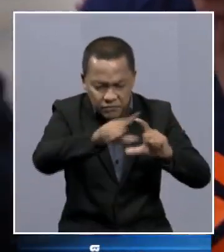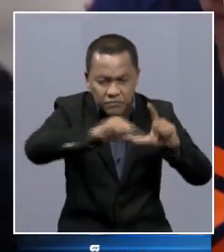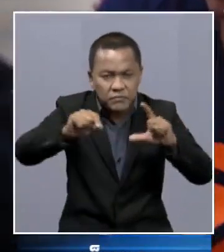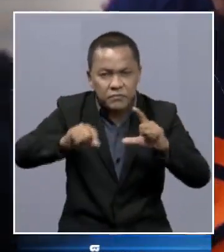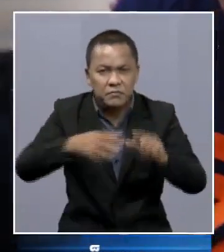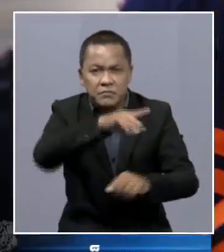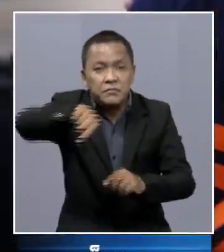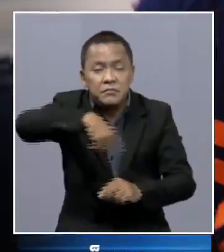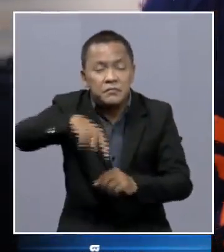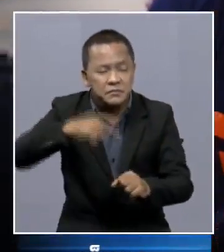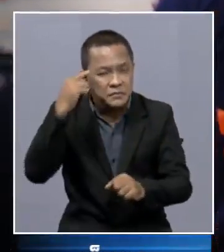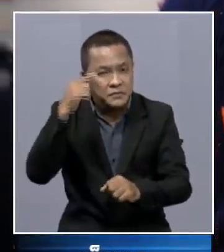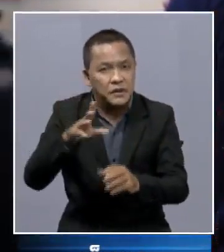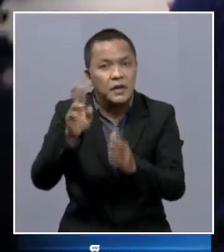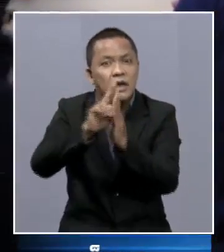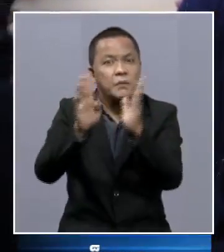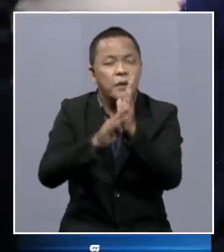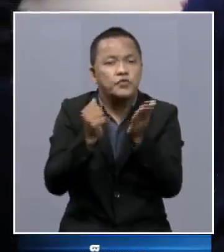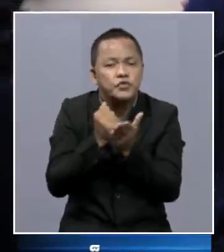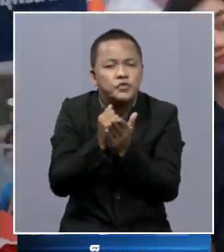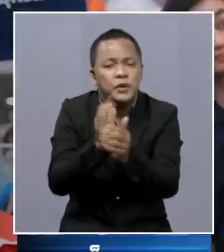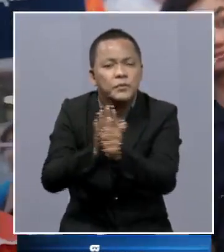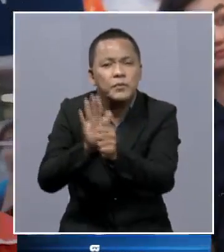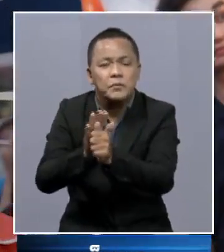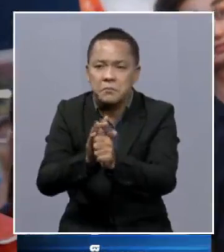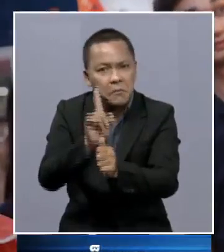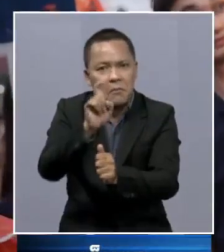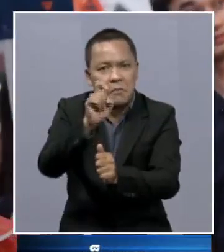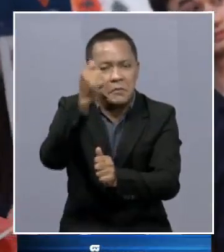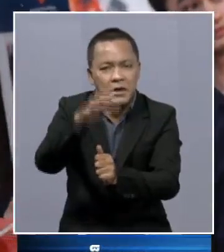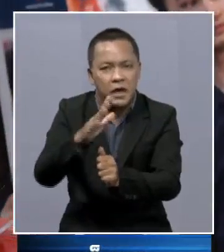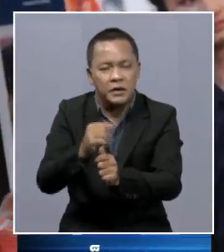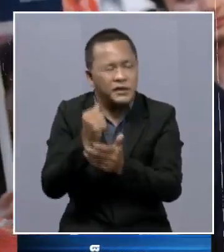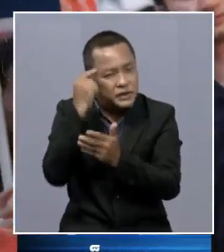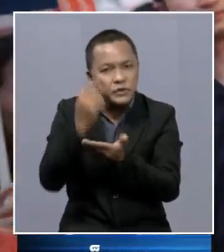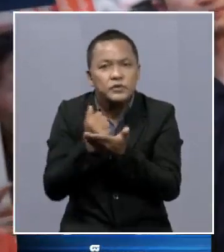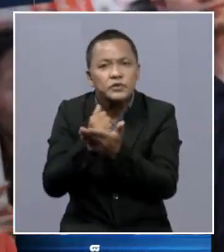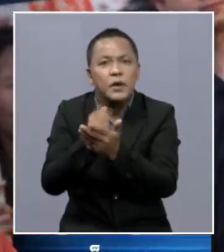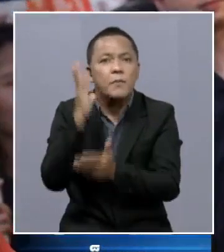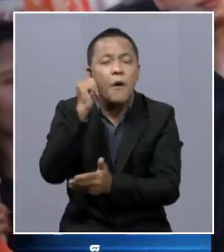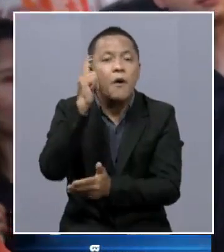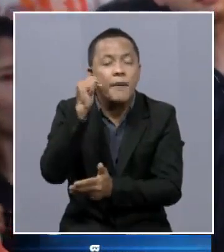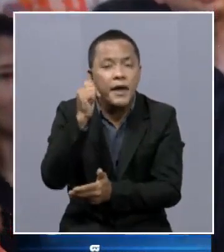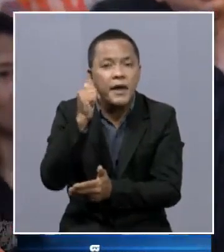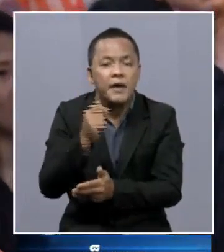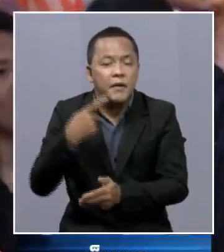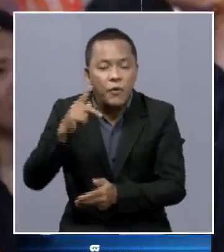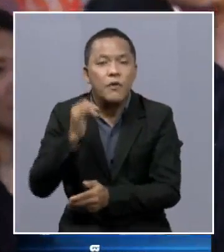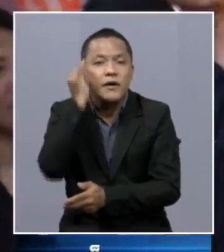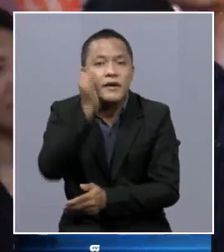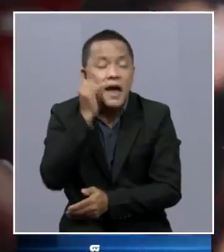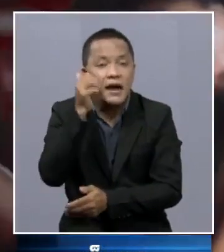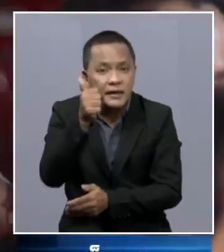แล้พวกนี้เราไปใช้ระบบอุปปถัมทเราเคยทำมากไมได้ด้วยเราอาจจะอประถัมพ่อแม่ ปูย่าเขาได